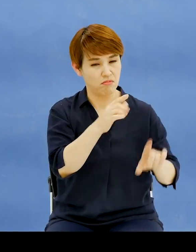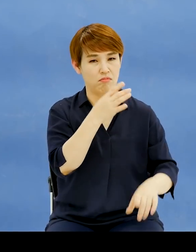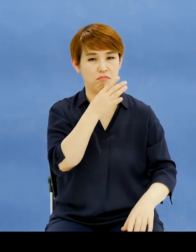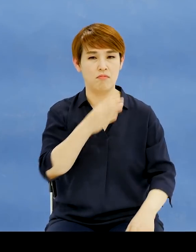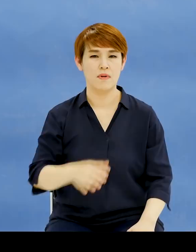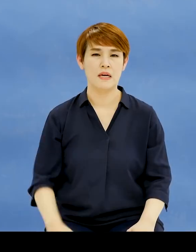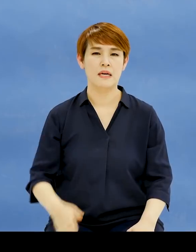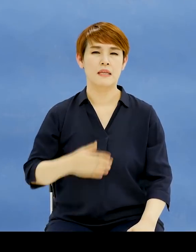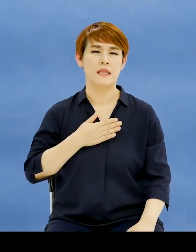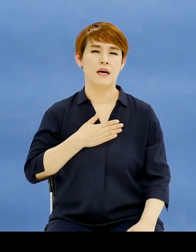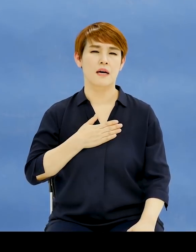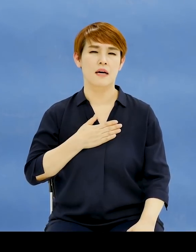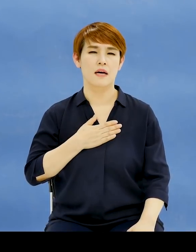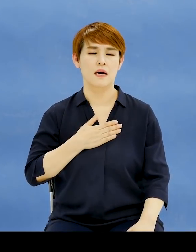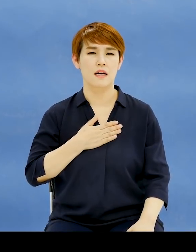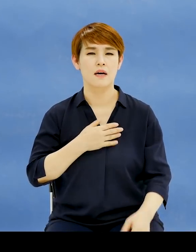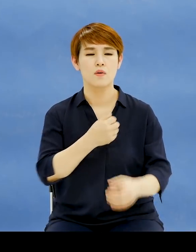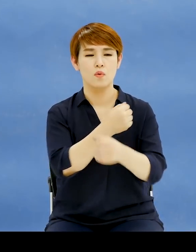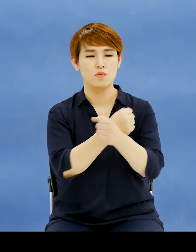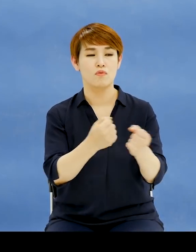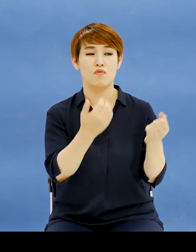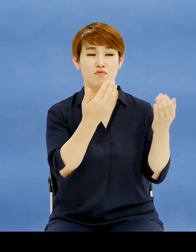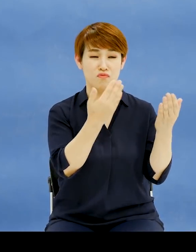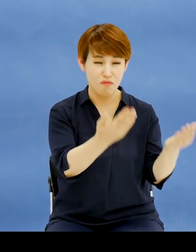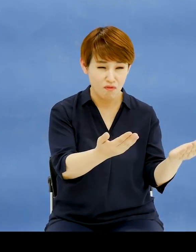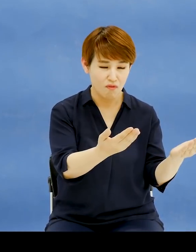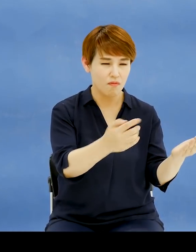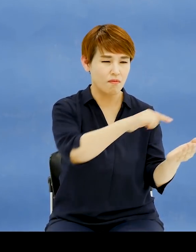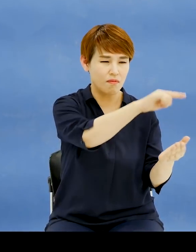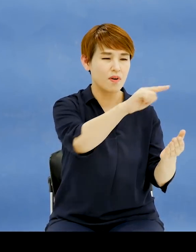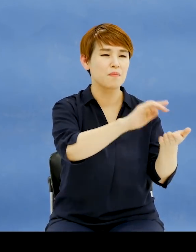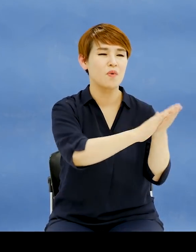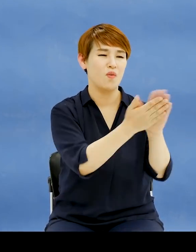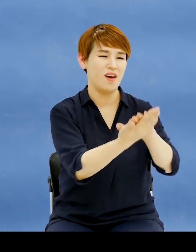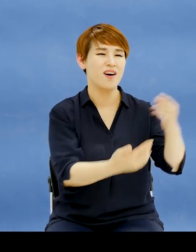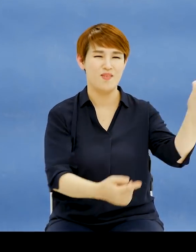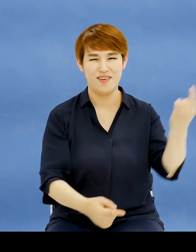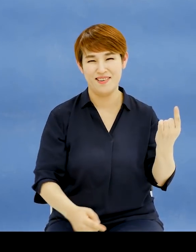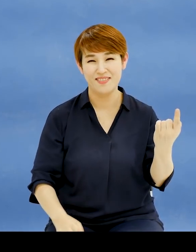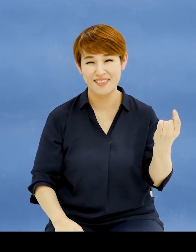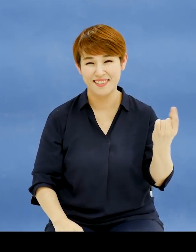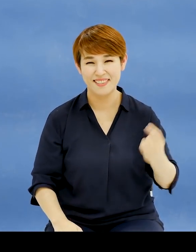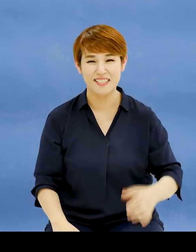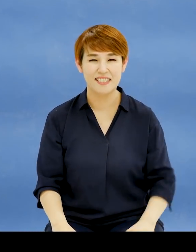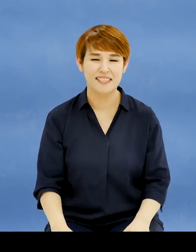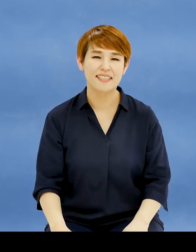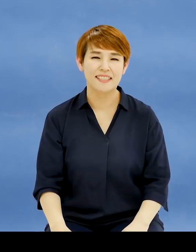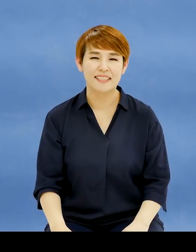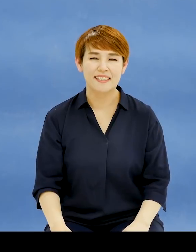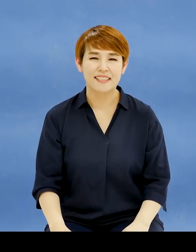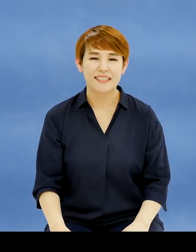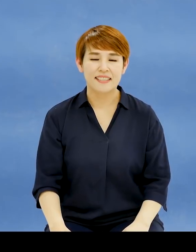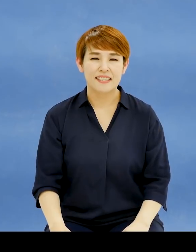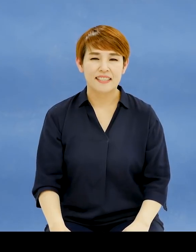그러니까 결국 내가 먼저 용서가 돼야 그분들의 변화가 또 생기는 것 같아요. 순서가.